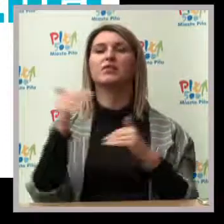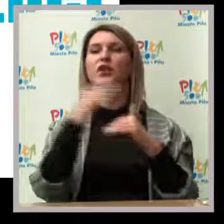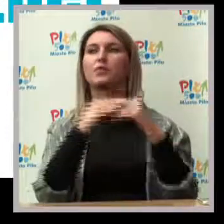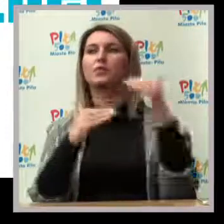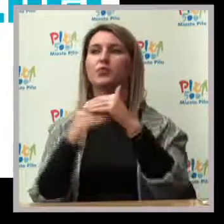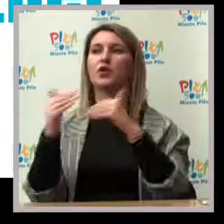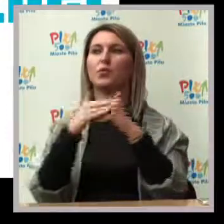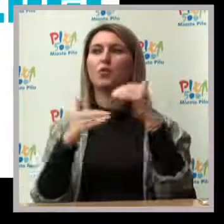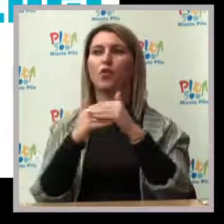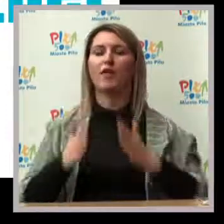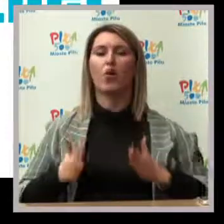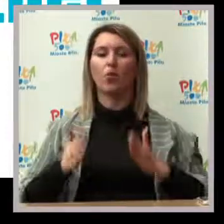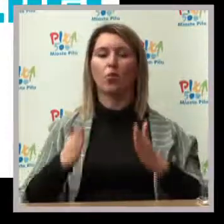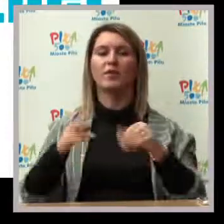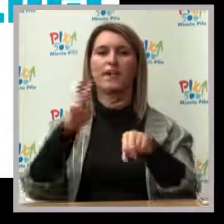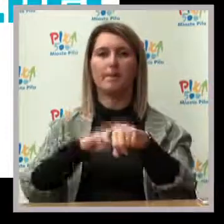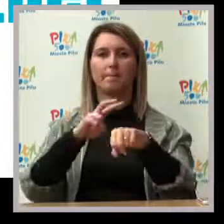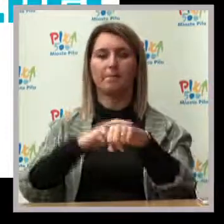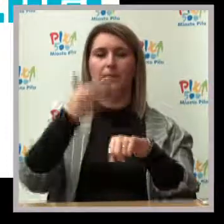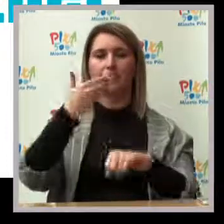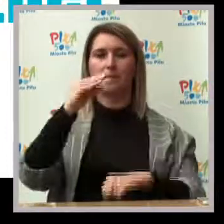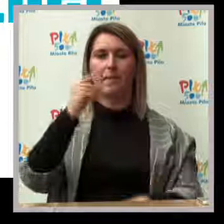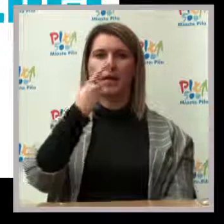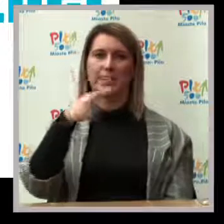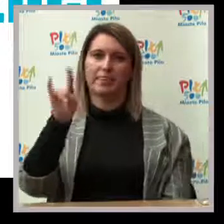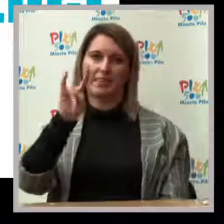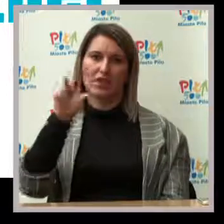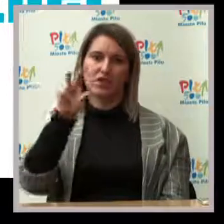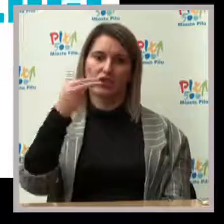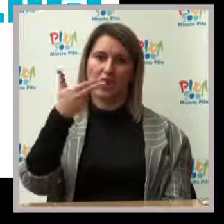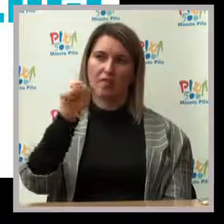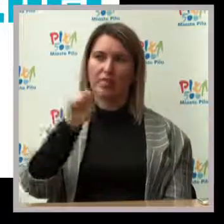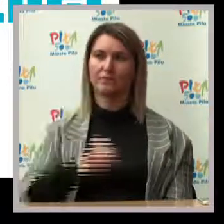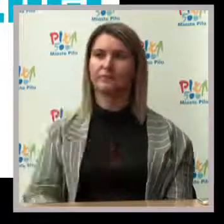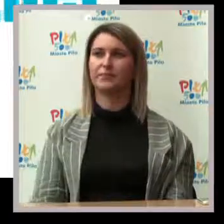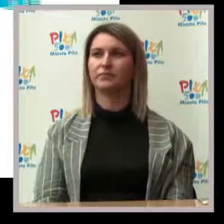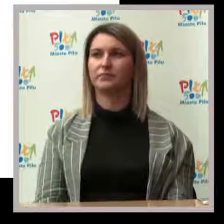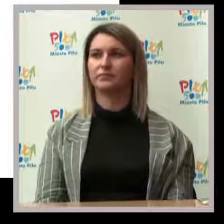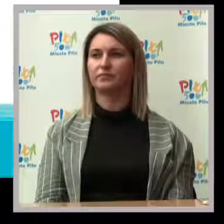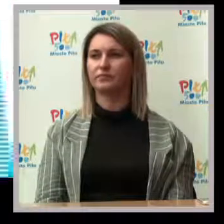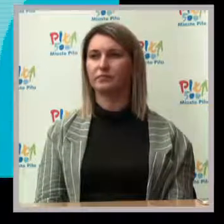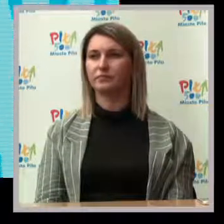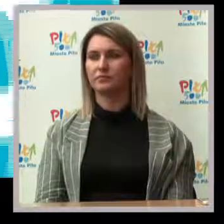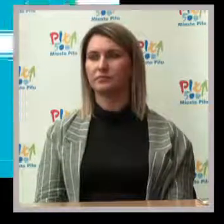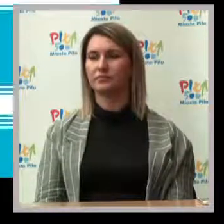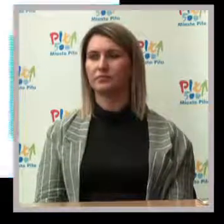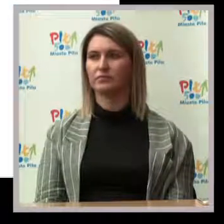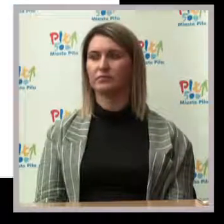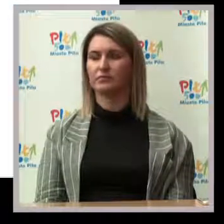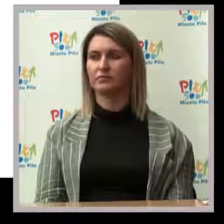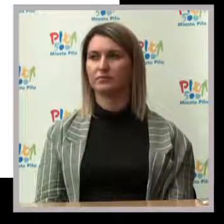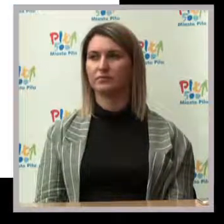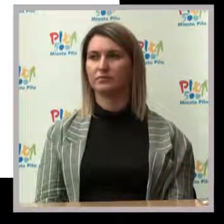liczymy, jeżeli chodzi o przebudowę sięgacza przy ulicy Medycznej, to też taki punkt zapalny związany ze